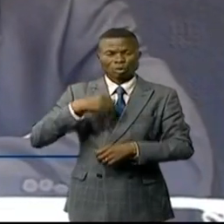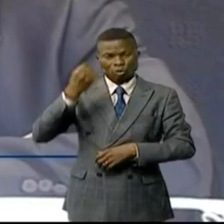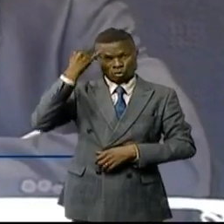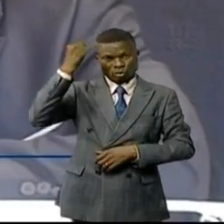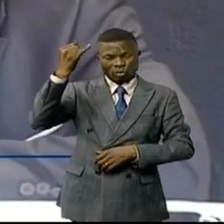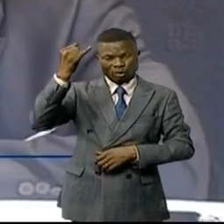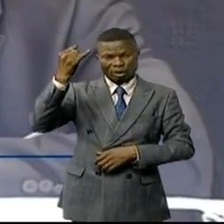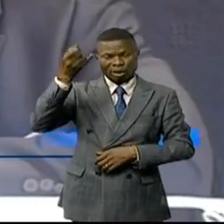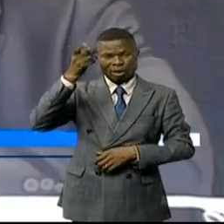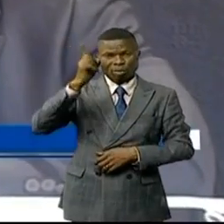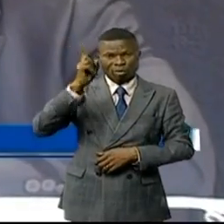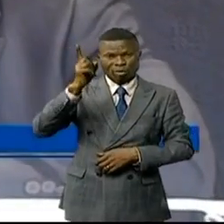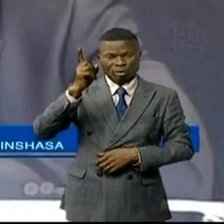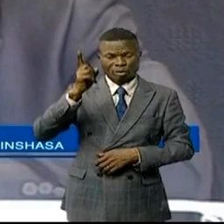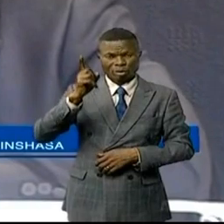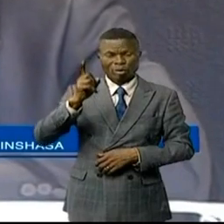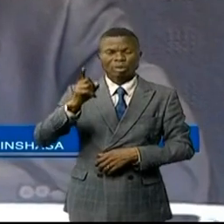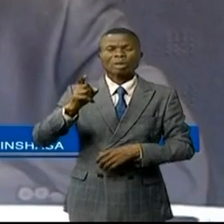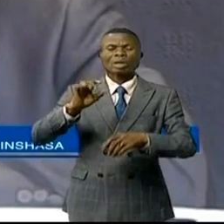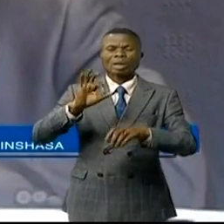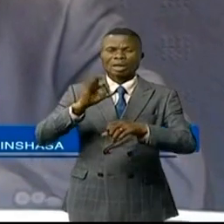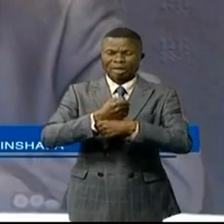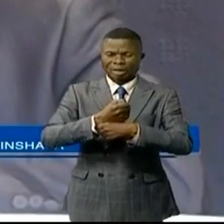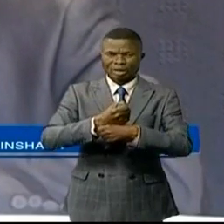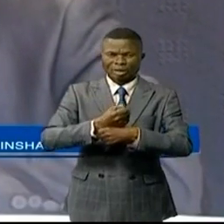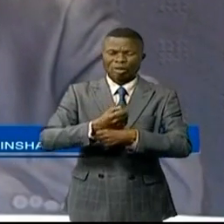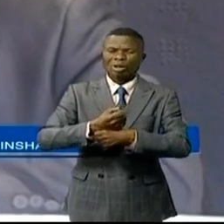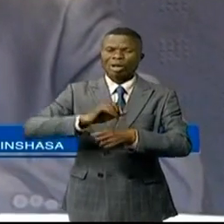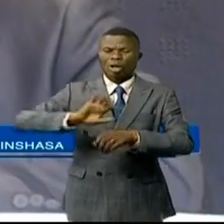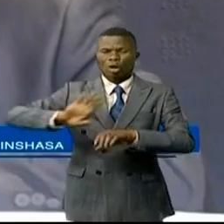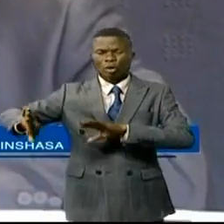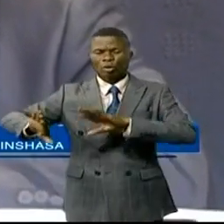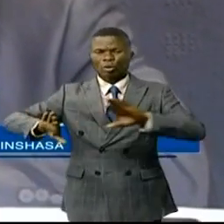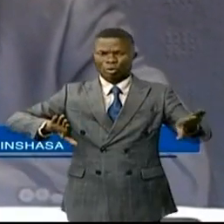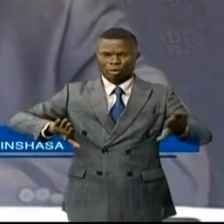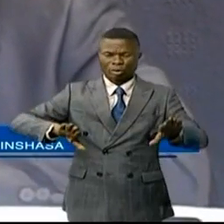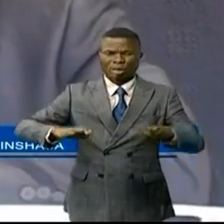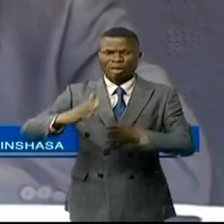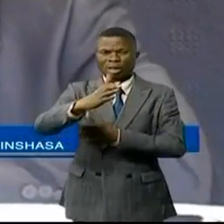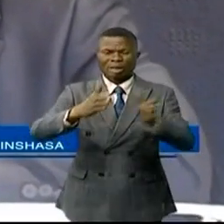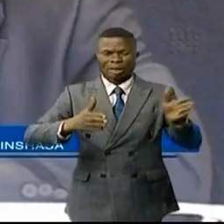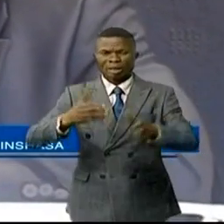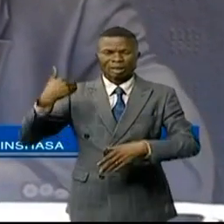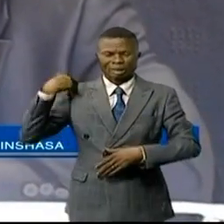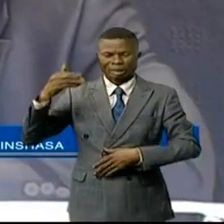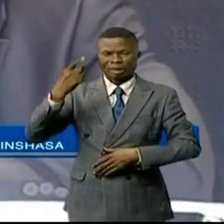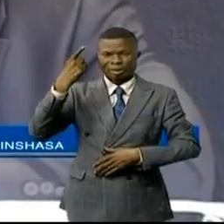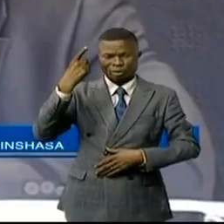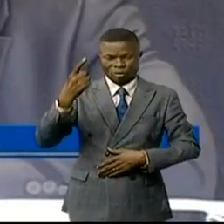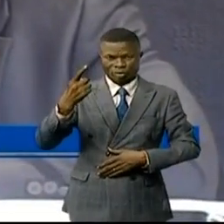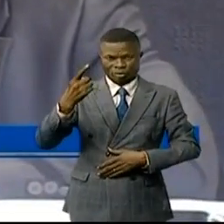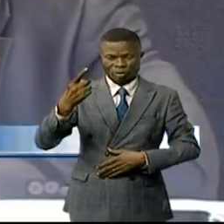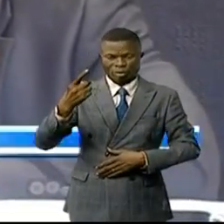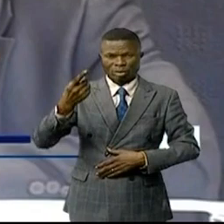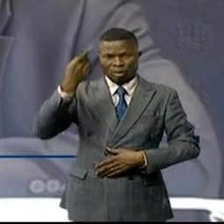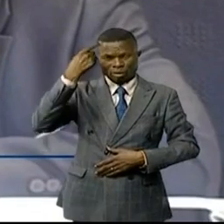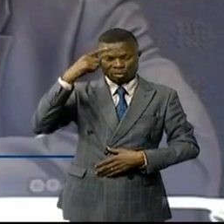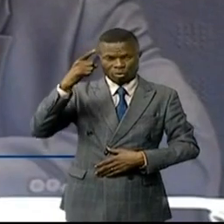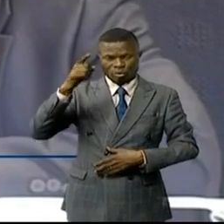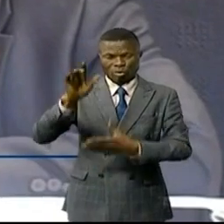premièrement l'idée de formaliser la répartition des recettes d'intérêt commun